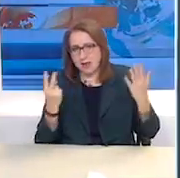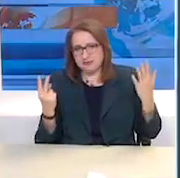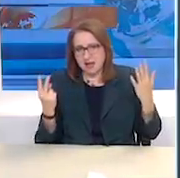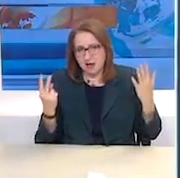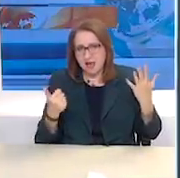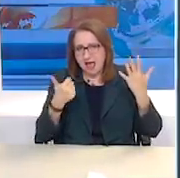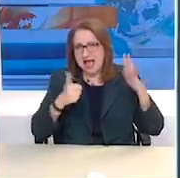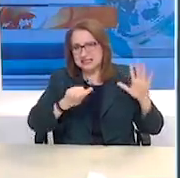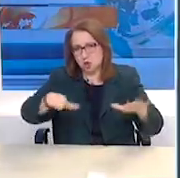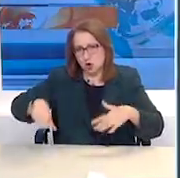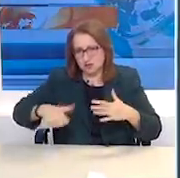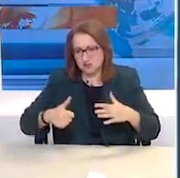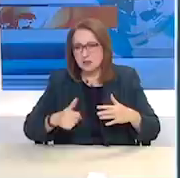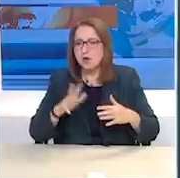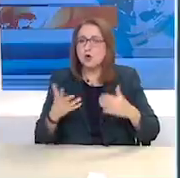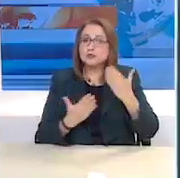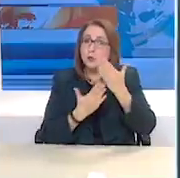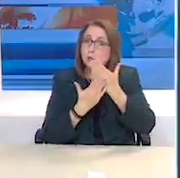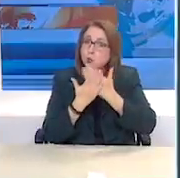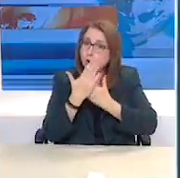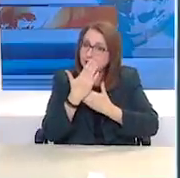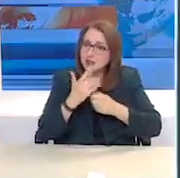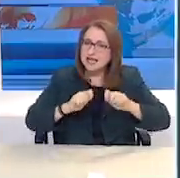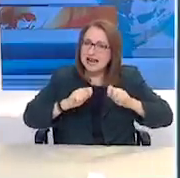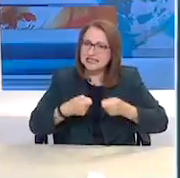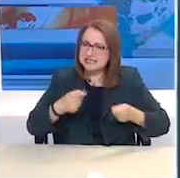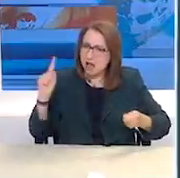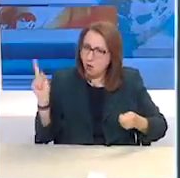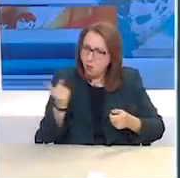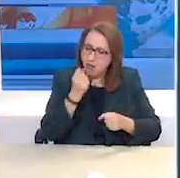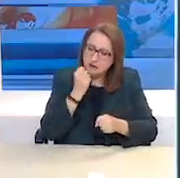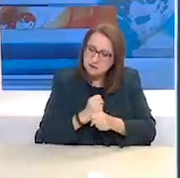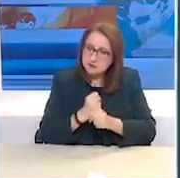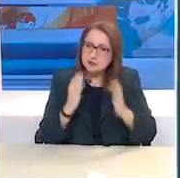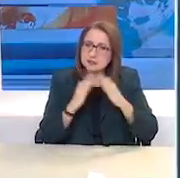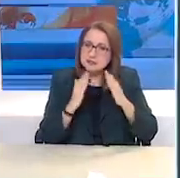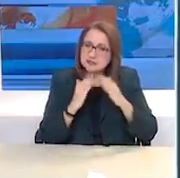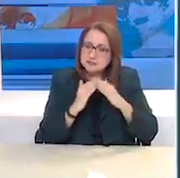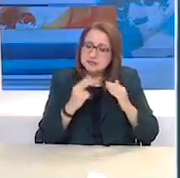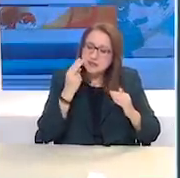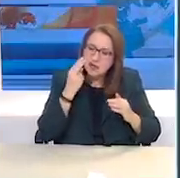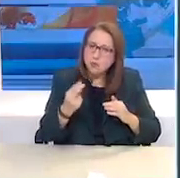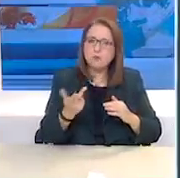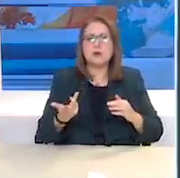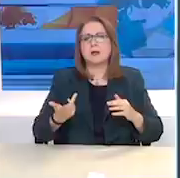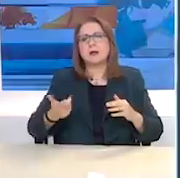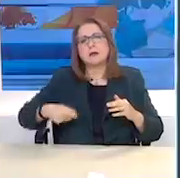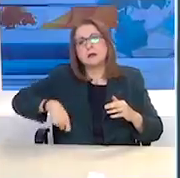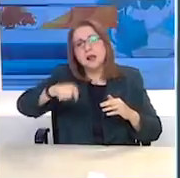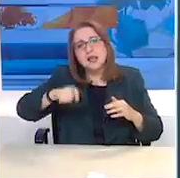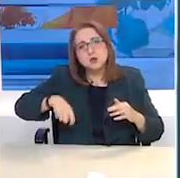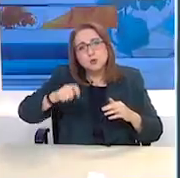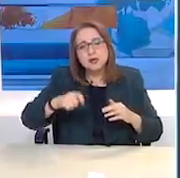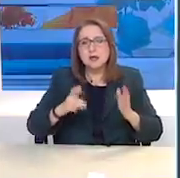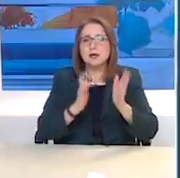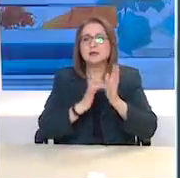μπορούμε το πρωί να έχουμε την ευκαιρία από το σπίτι μας να προσευχηθούμε με τη δέουσα κατάνοιξη για την ακολουθία των μεγάλων ωρών και την